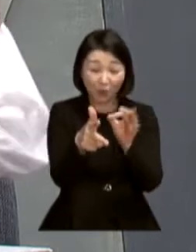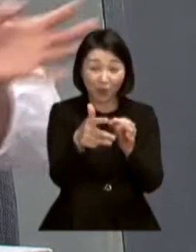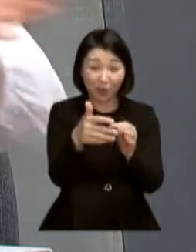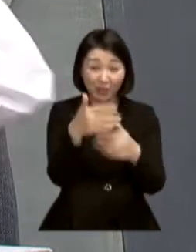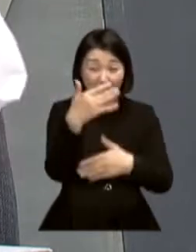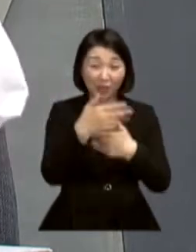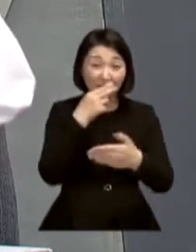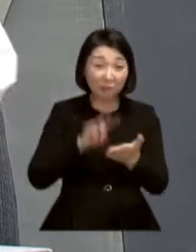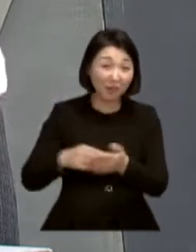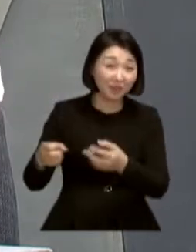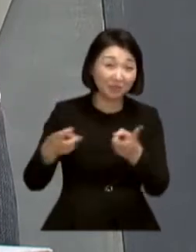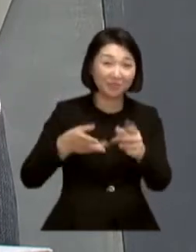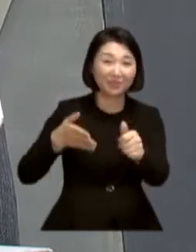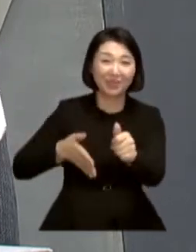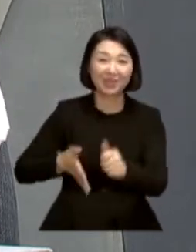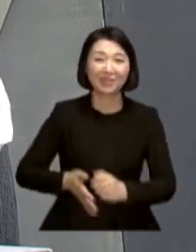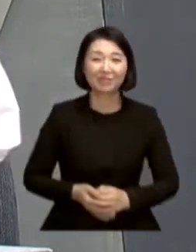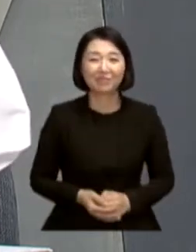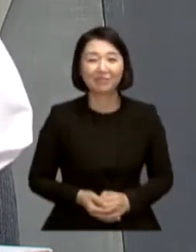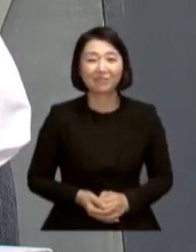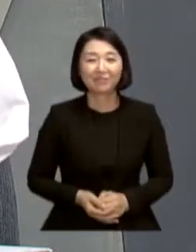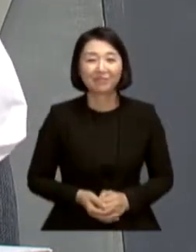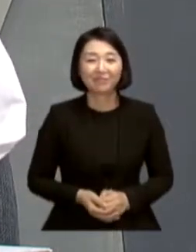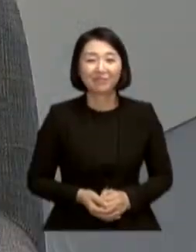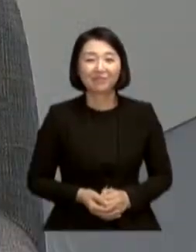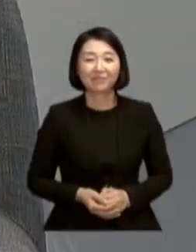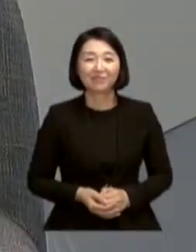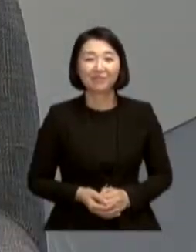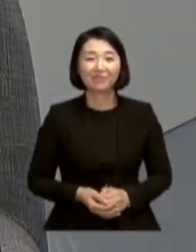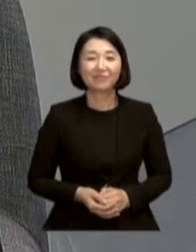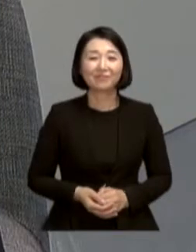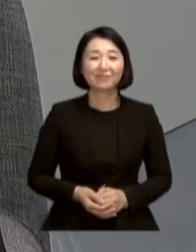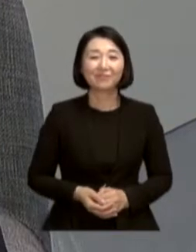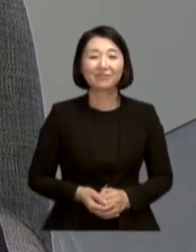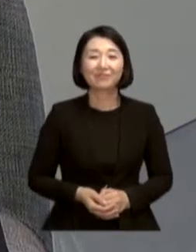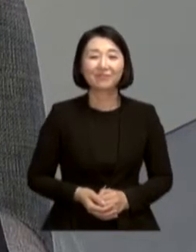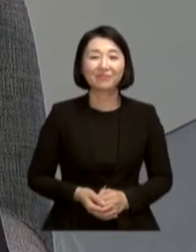편지 우리 자제분들에게 부탁드립니다.